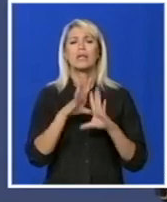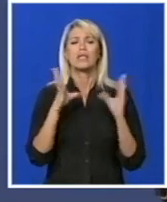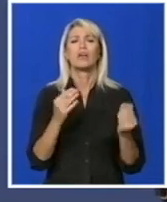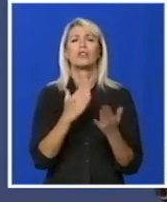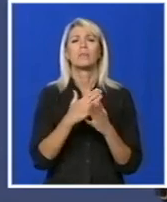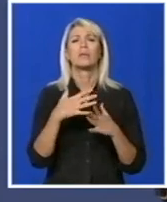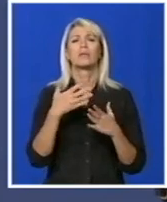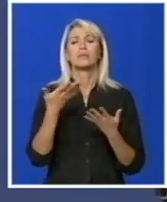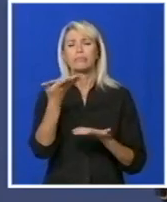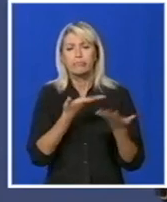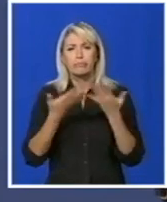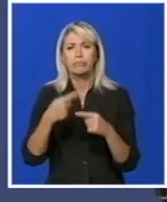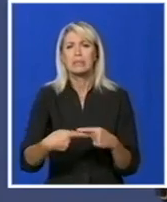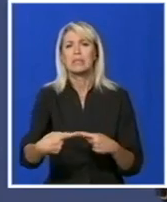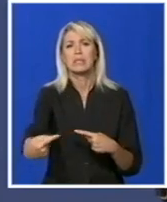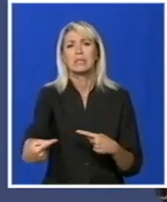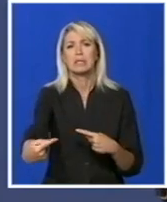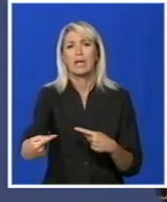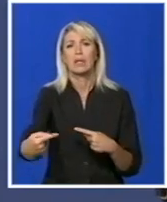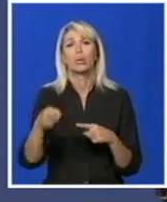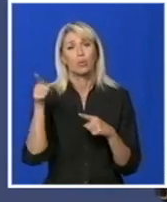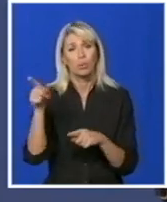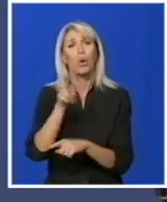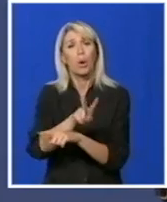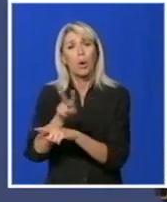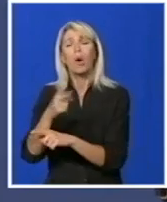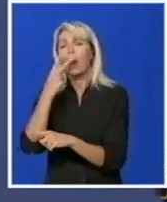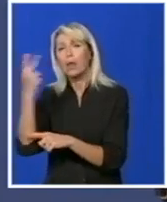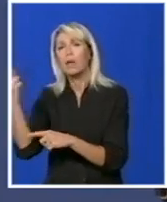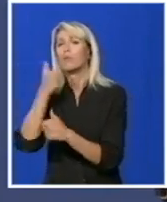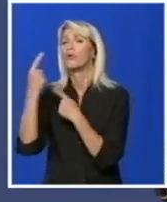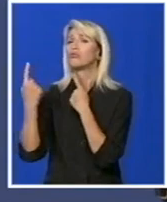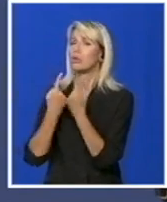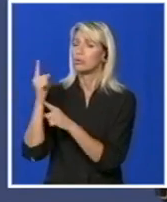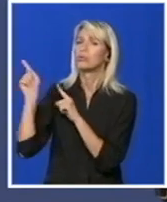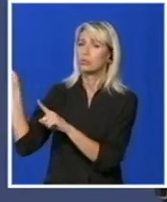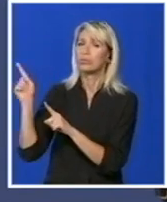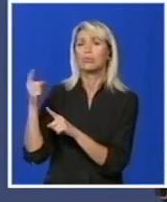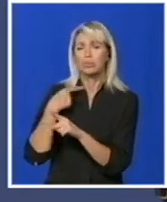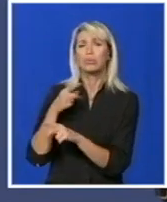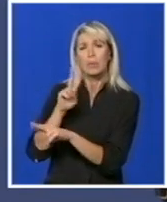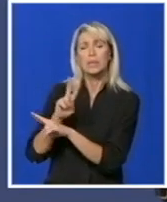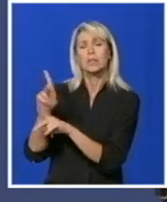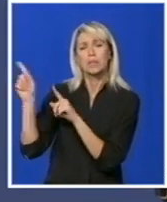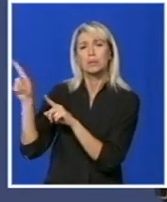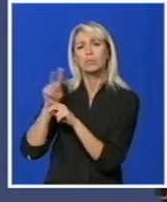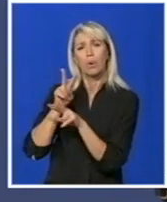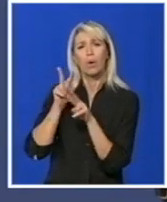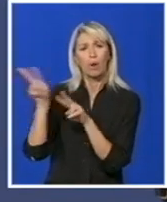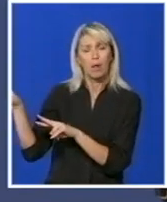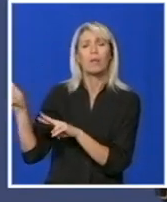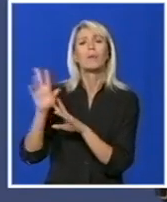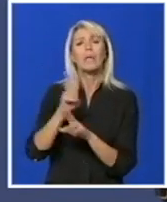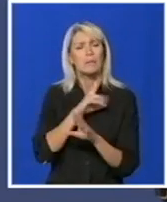na sledećem, to se prati, molim vas, nije van praćenja, nije van uticaja, da imamo podatke, znači, o svemu što se